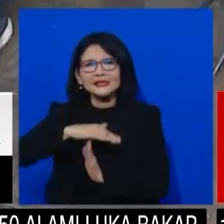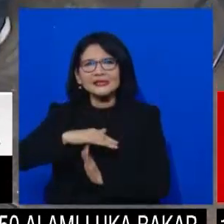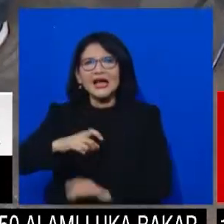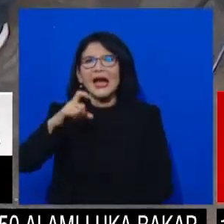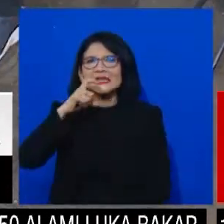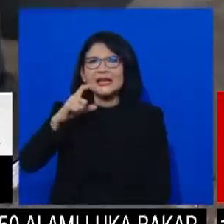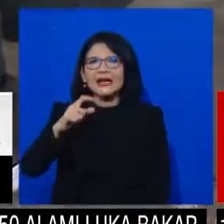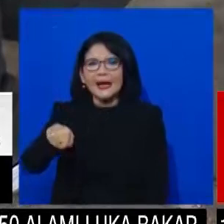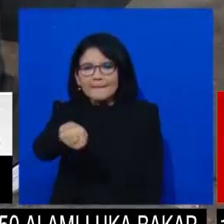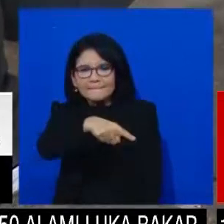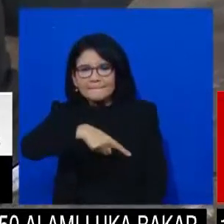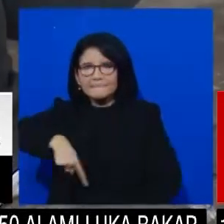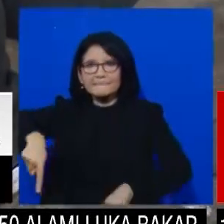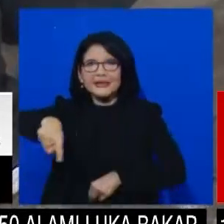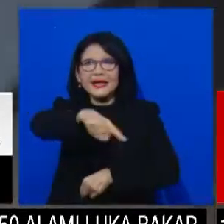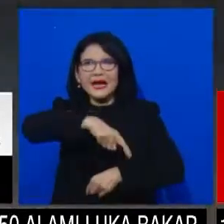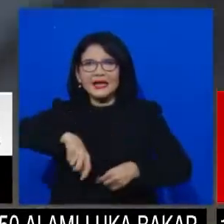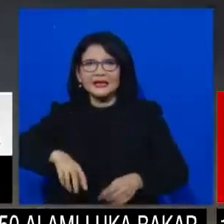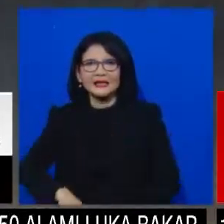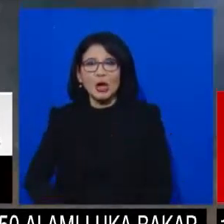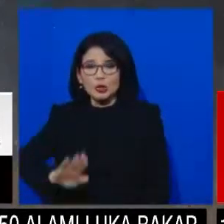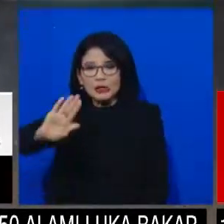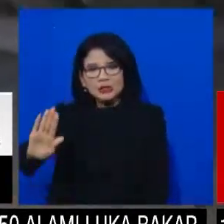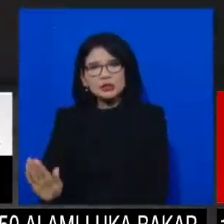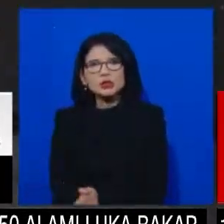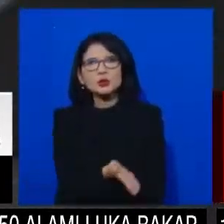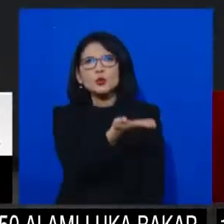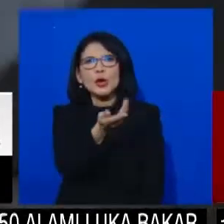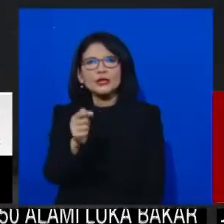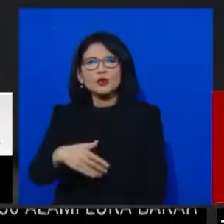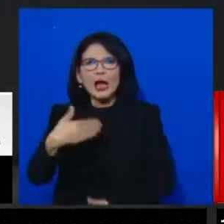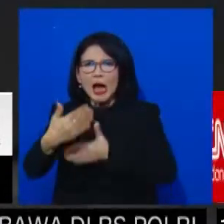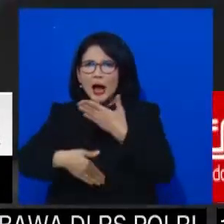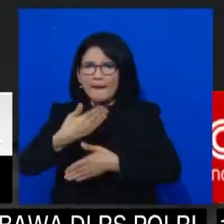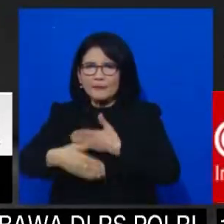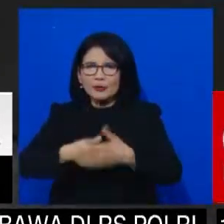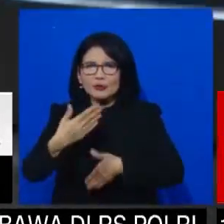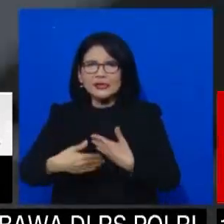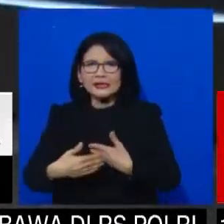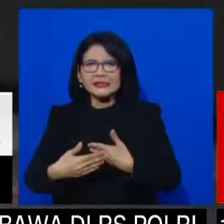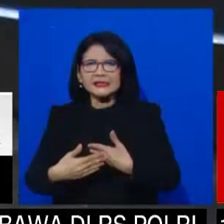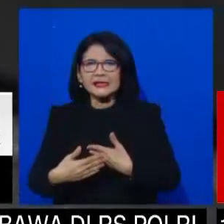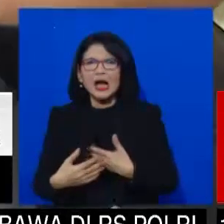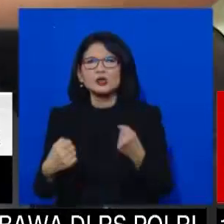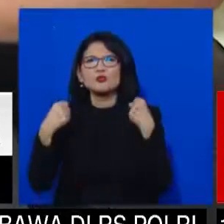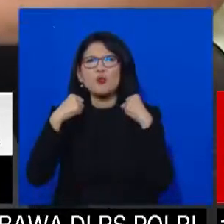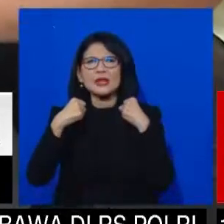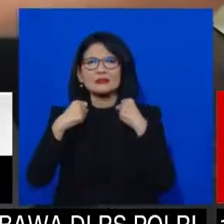wajan yang hampir jadi. Memang, bagian membentuk cekungan wajan adalah proses yang paling banyak menguras energi.